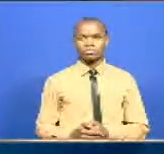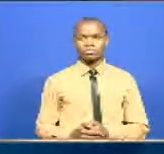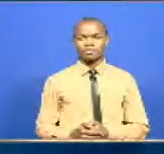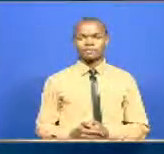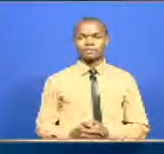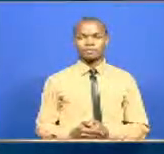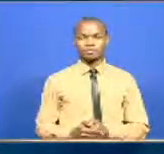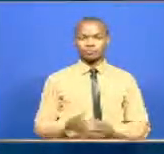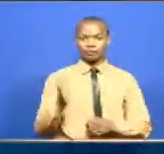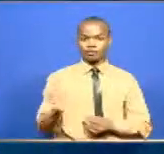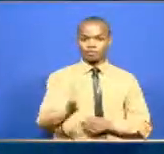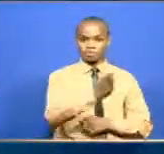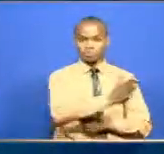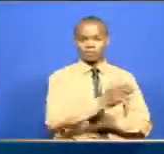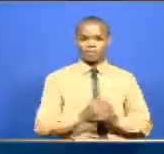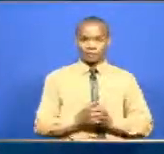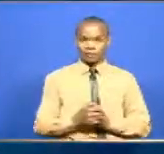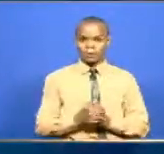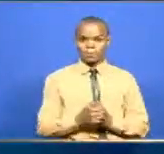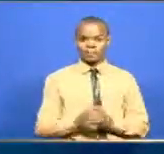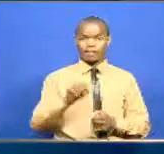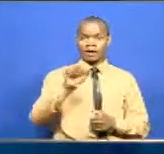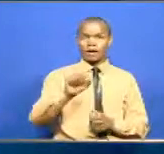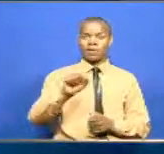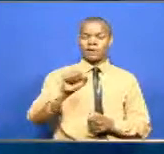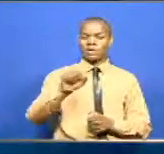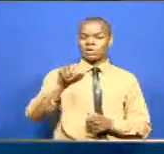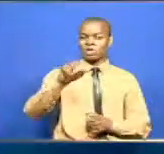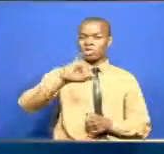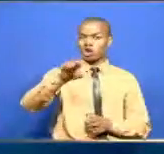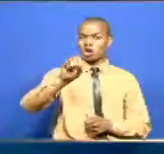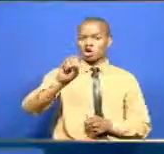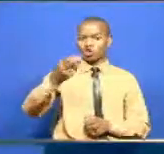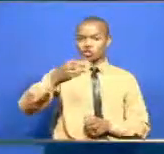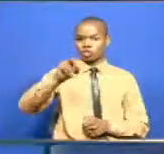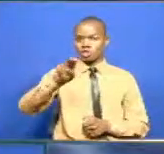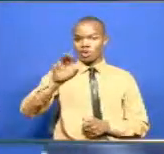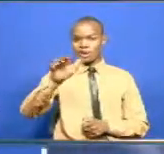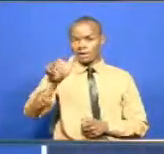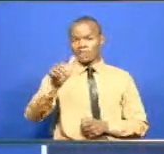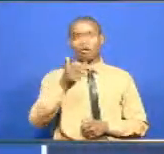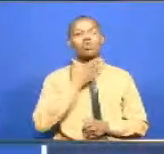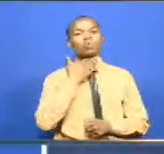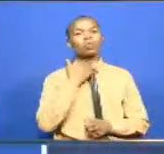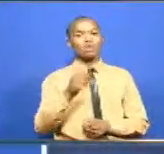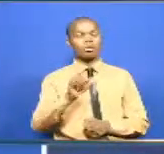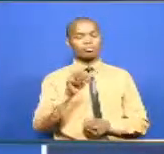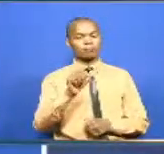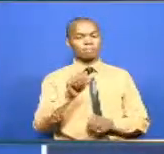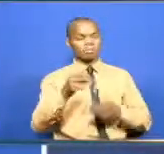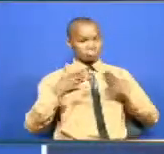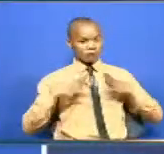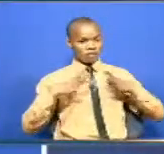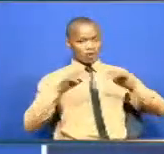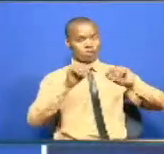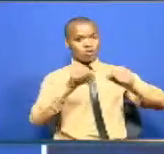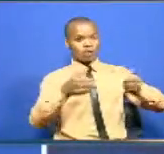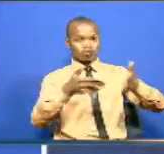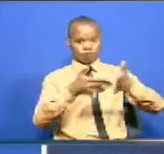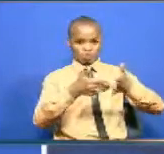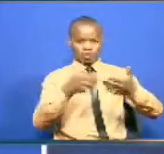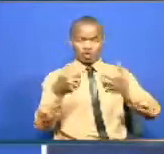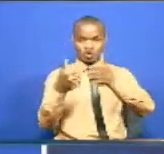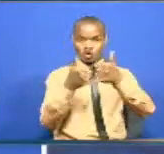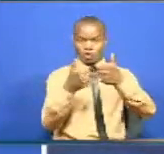Kwingineko mtazamaji, kiungo wa Super Eagles ya Nigeria Johanna Ogu amewataka wenzake kususia mechi zijazo za taifa